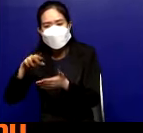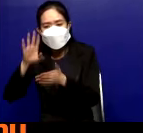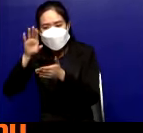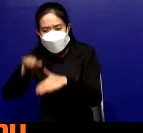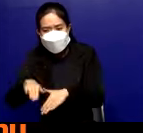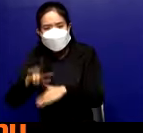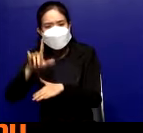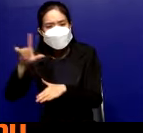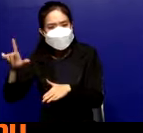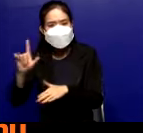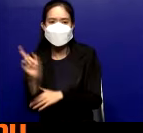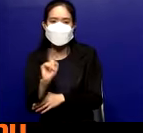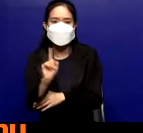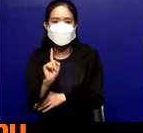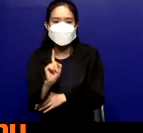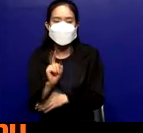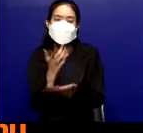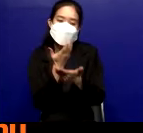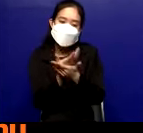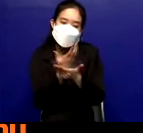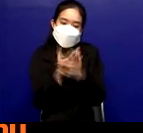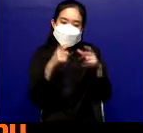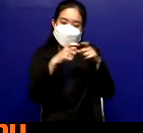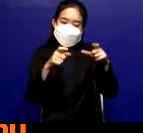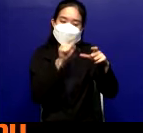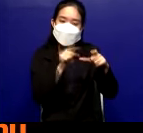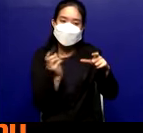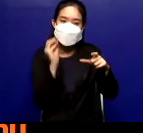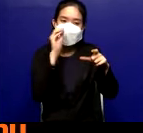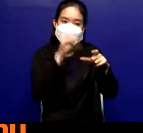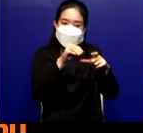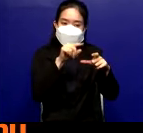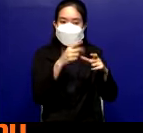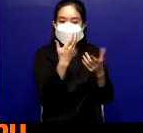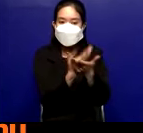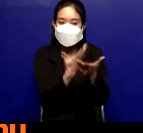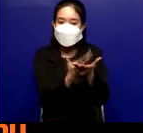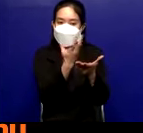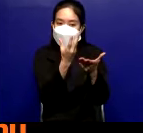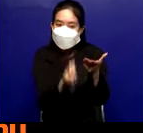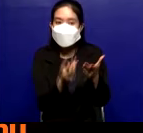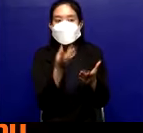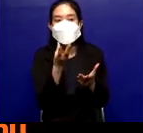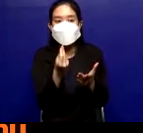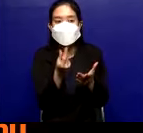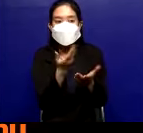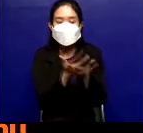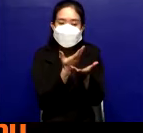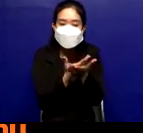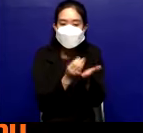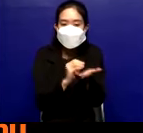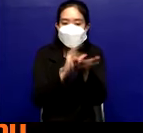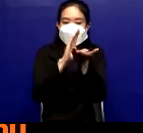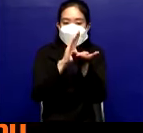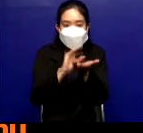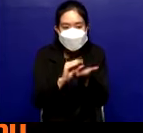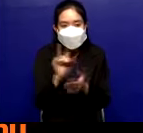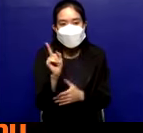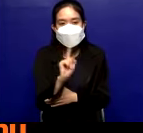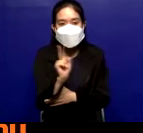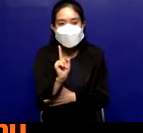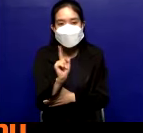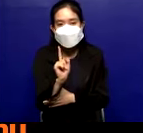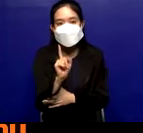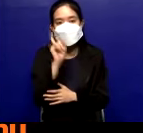งในบัตรจะหายไปกี่บาทมีรายการอะไรที่ต้องถูกปรับลดหรือจะมีการยึดเอาบัตรที่แจกไปแล้วคือหรือไม่จะคัดคนออกไปอีกหรือเป